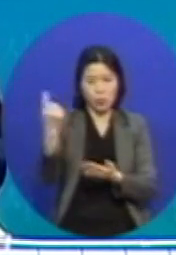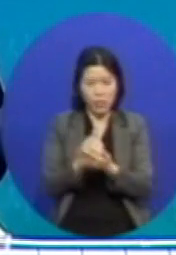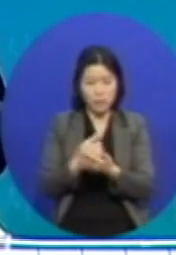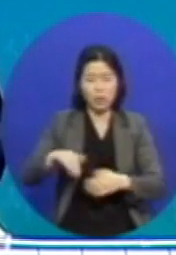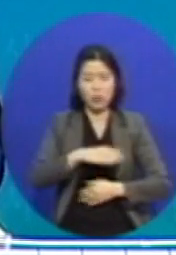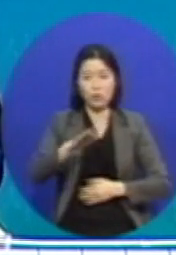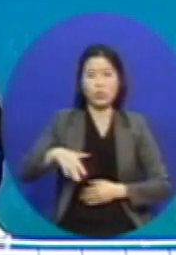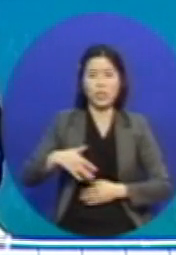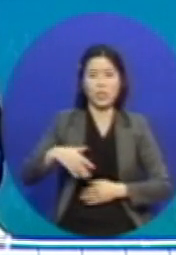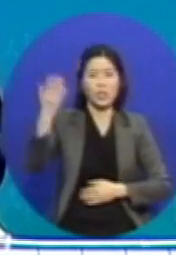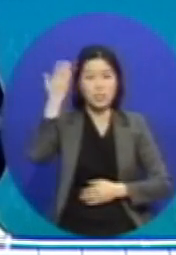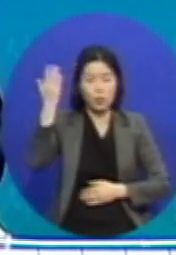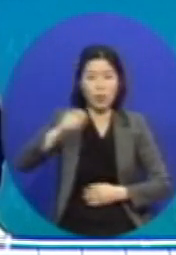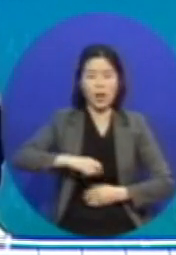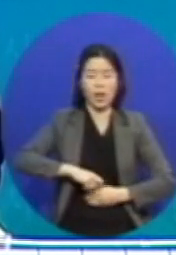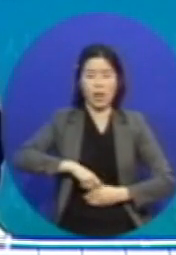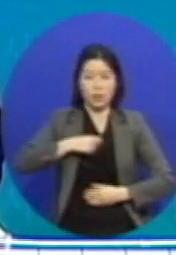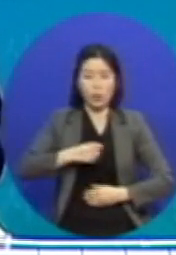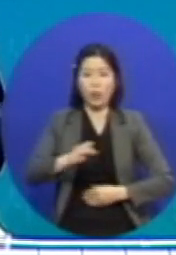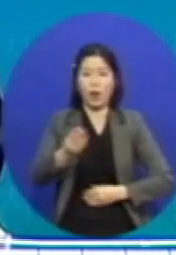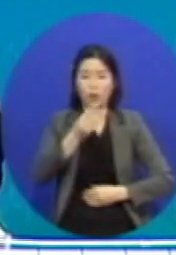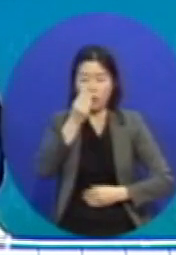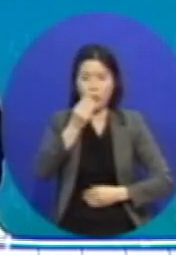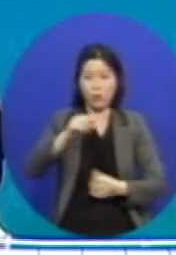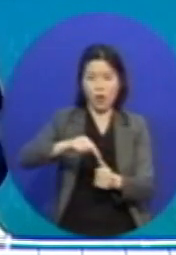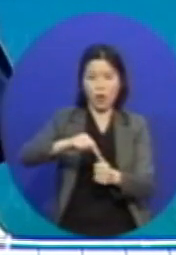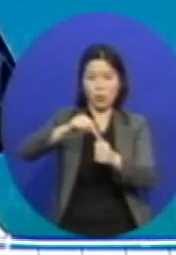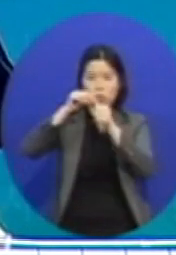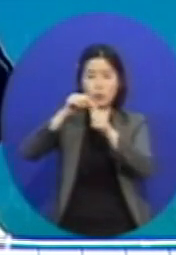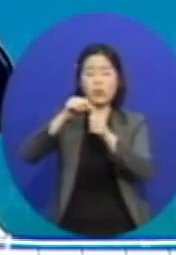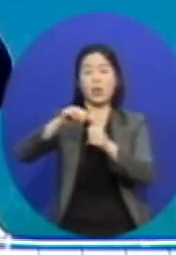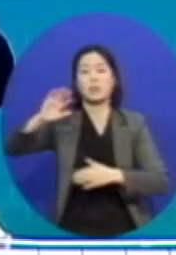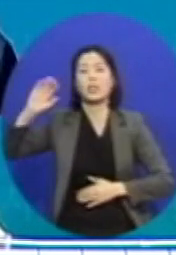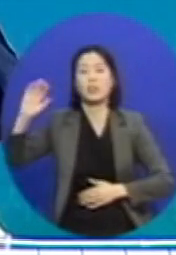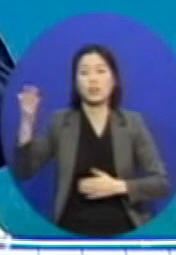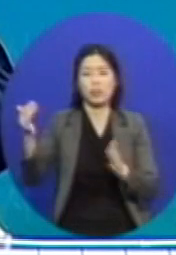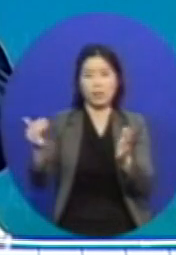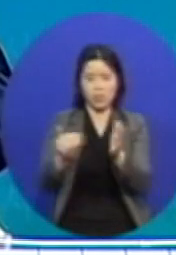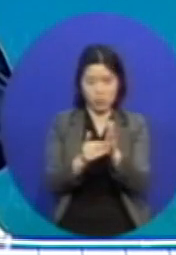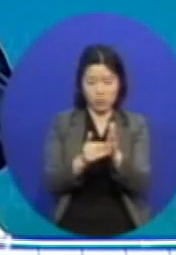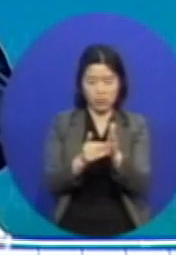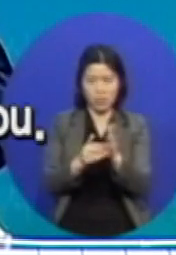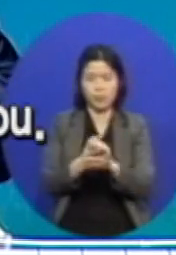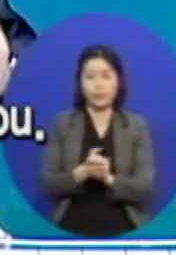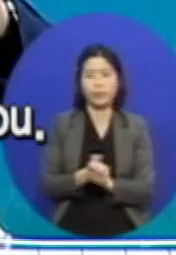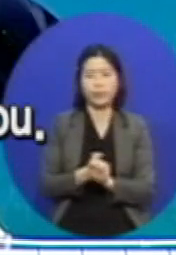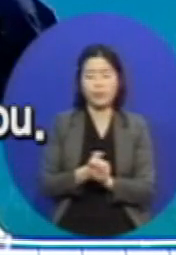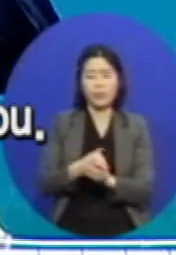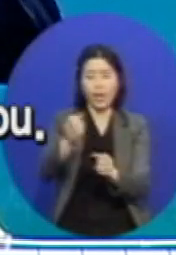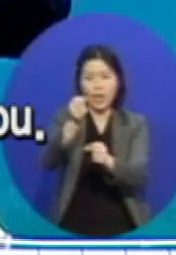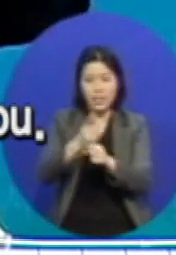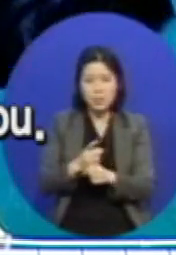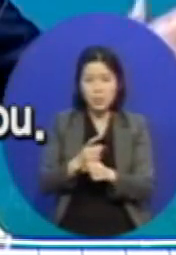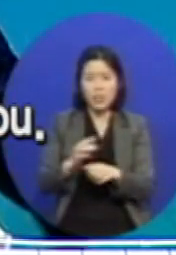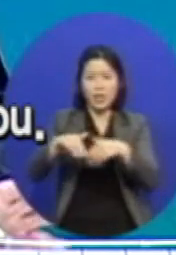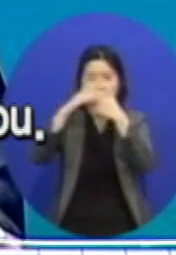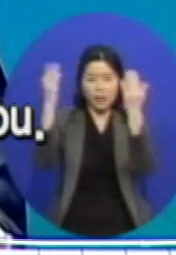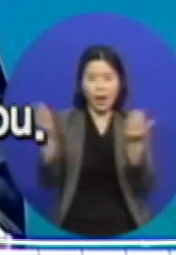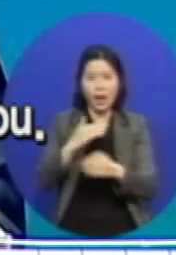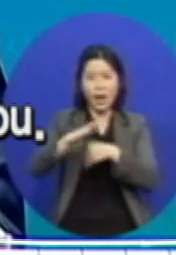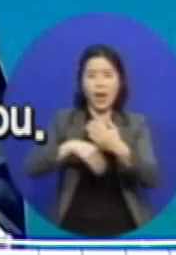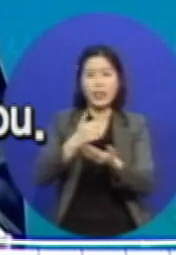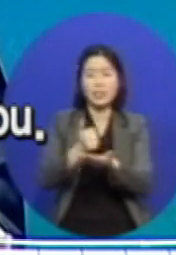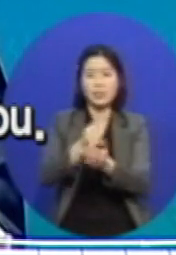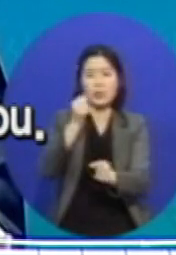의로움과 거룩함과 구원 함이 되셨으니 이미 다 하나님이 만들어